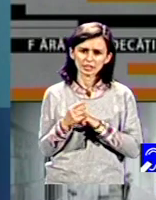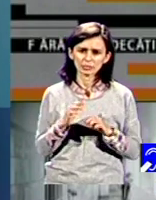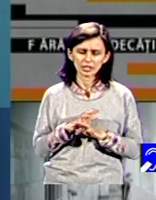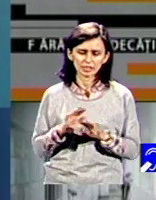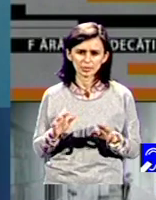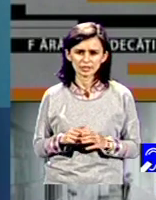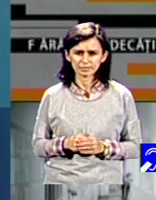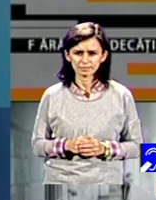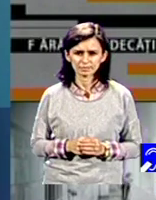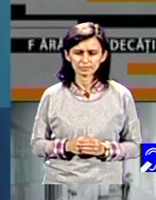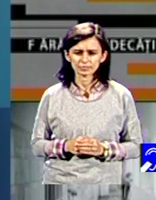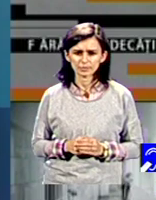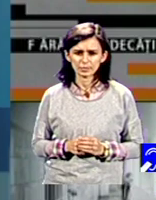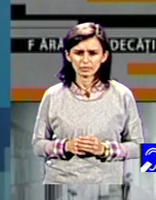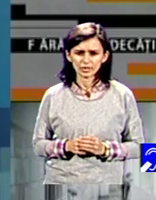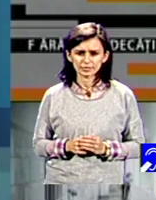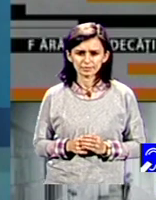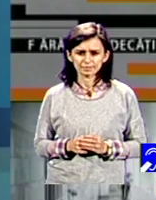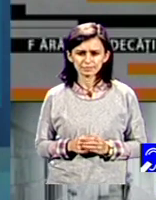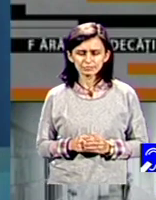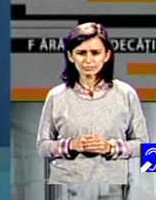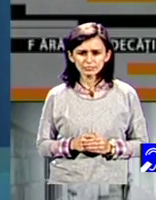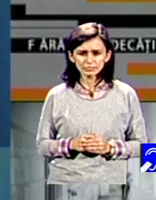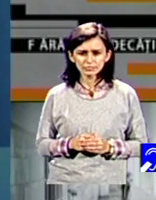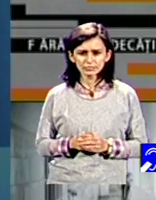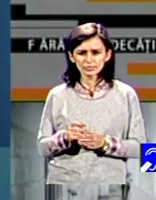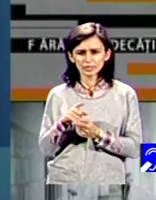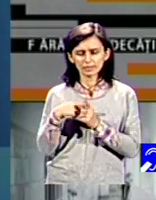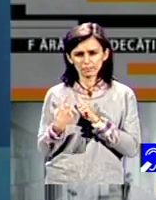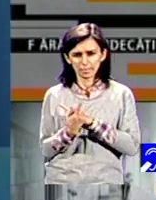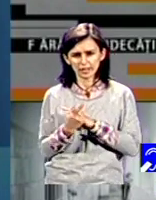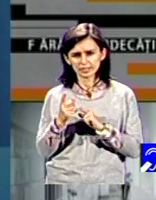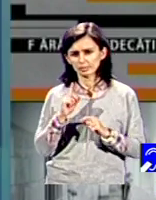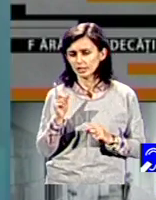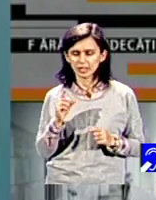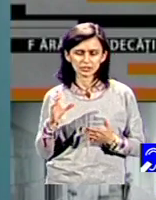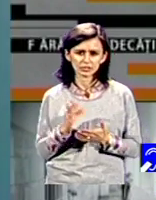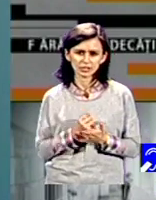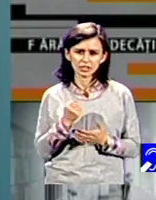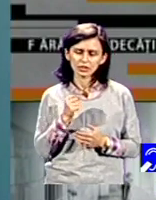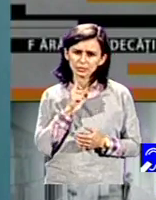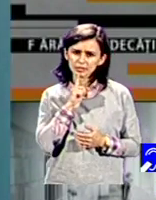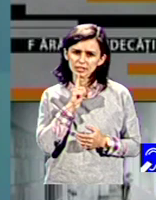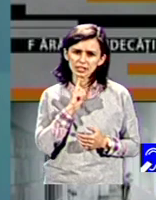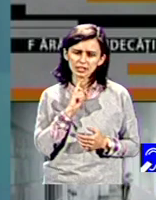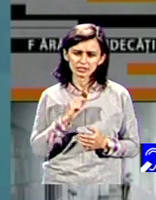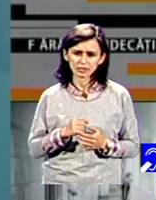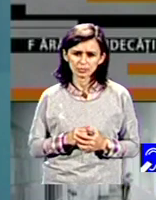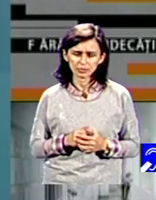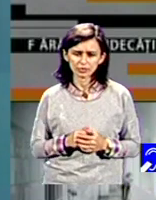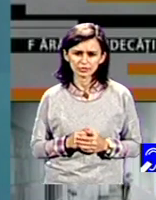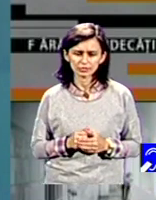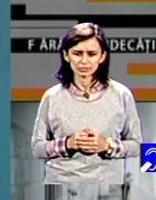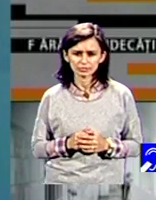sigur schimbarea nu se obține ușor îmi a arhivei am destul de să ne grăbim